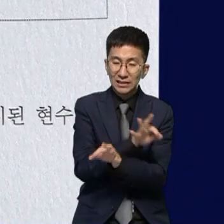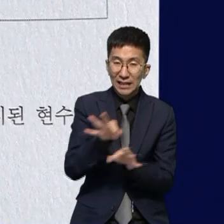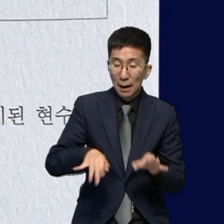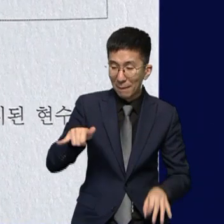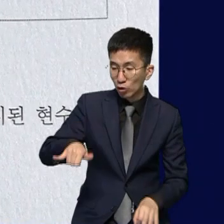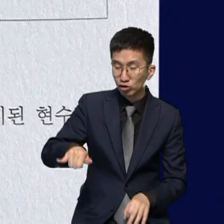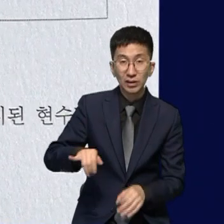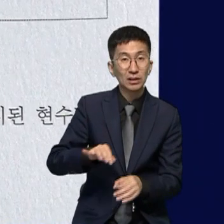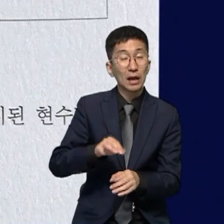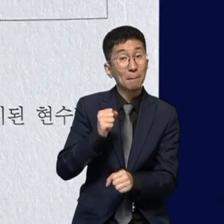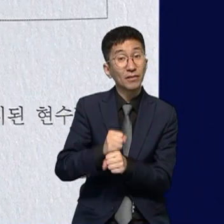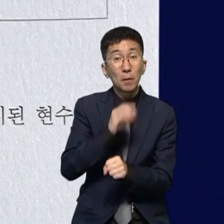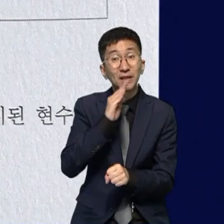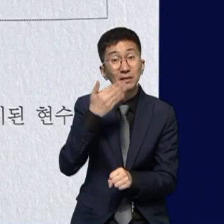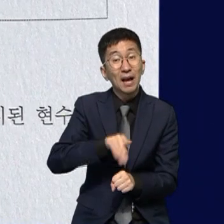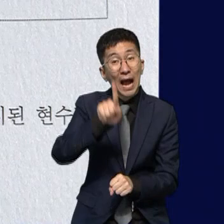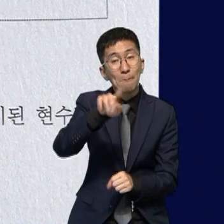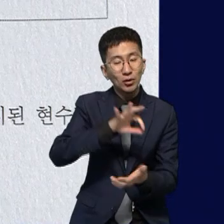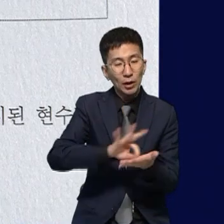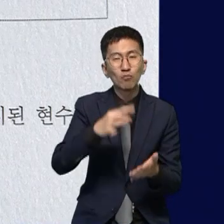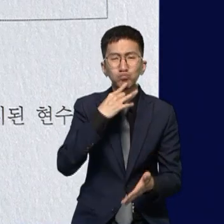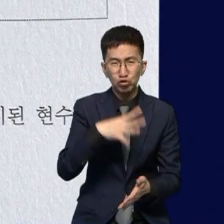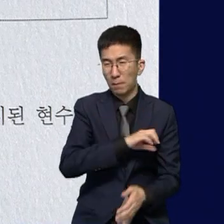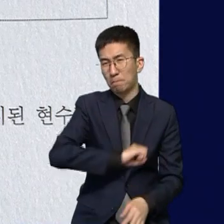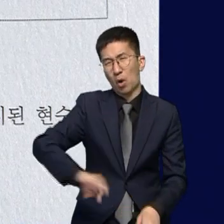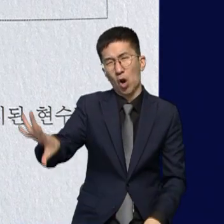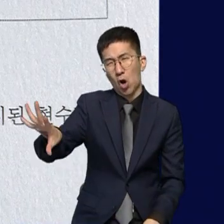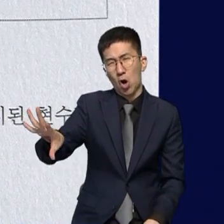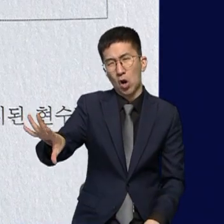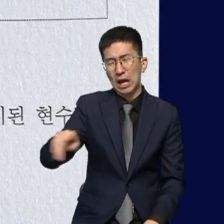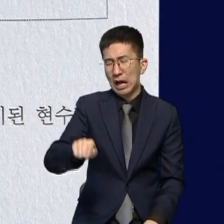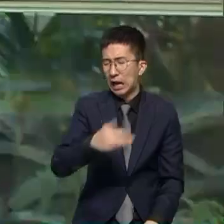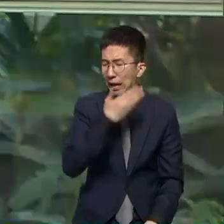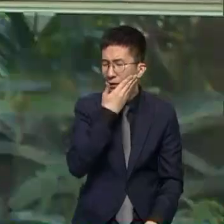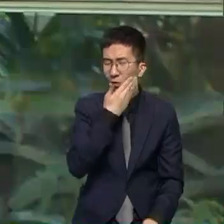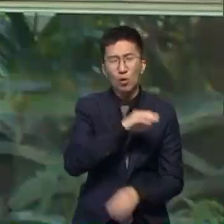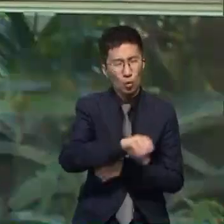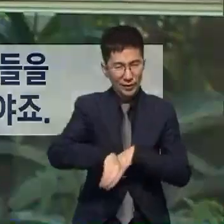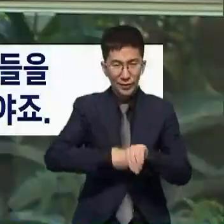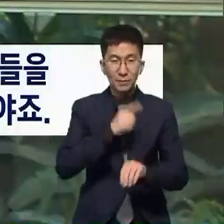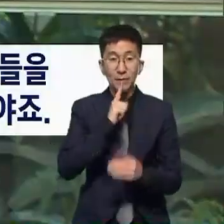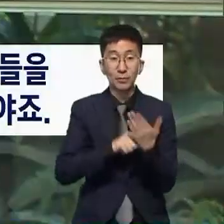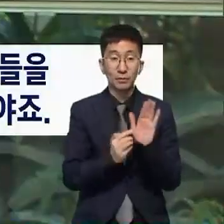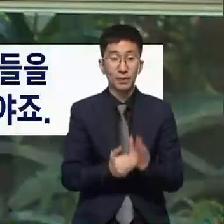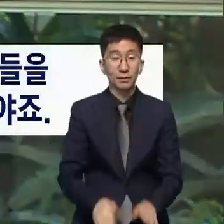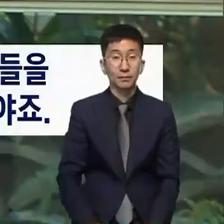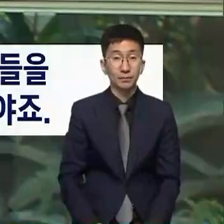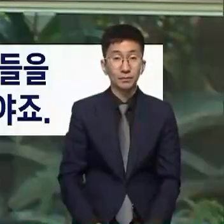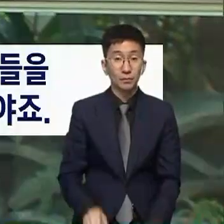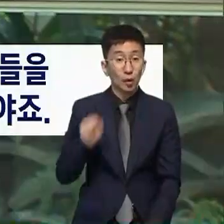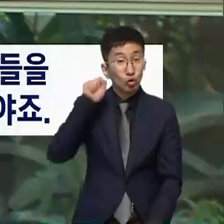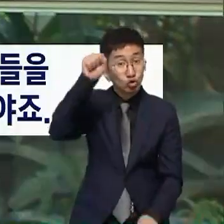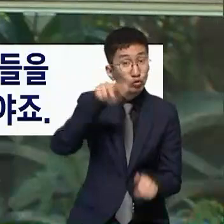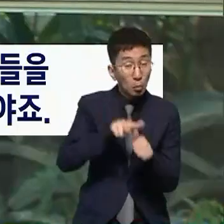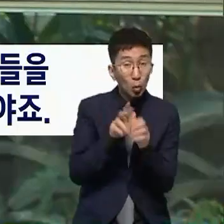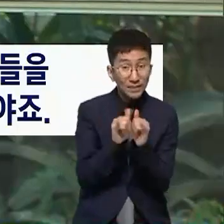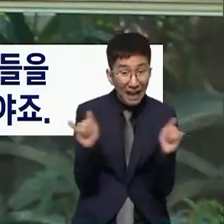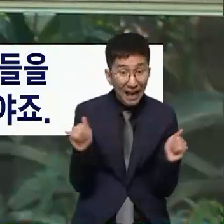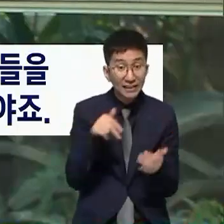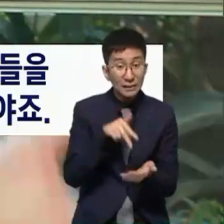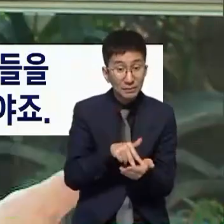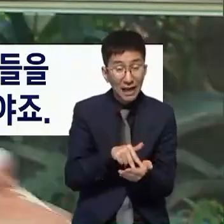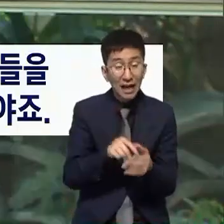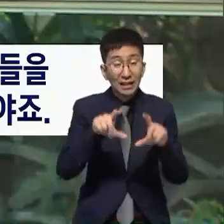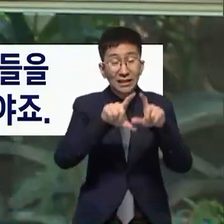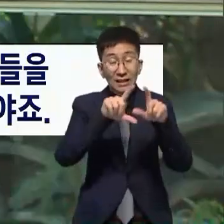한 번 사용하고 버려져 경제성이 낮다는 근거를 들기도 했습니다. 후보자들이 현수막에